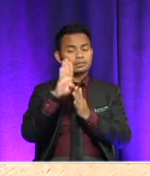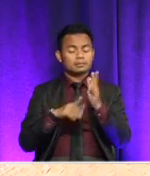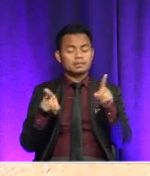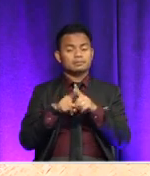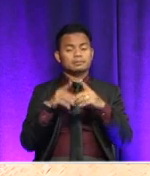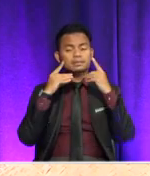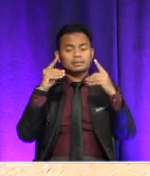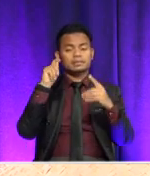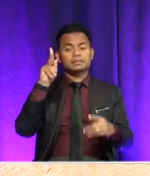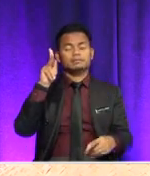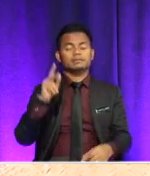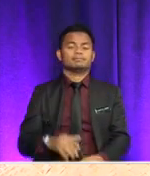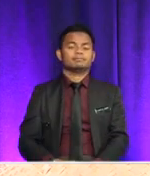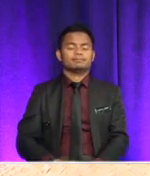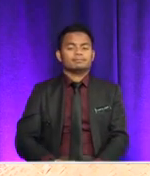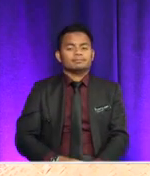Di dedek TVM